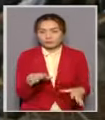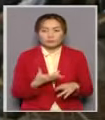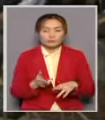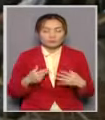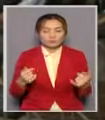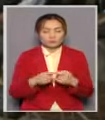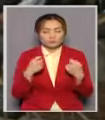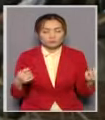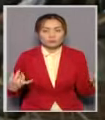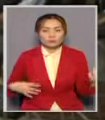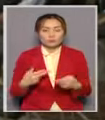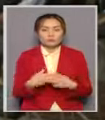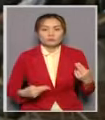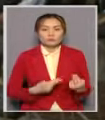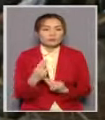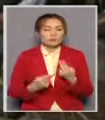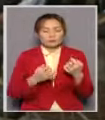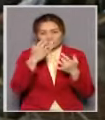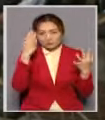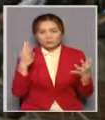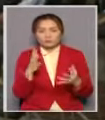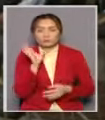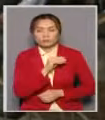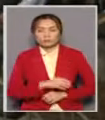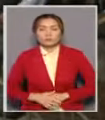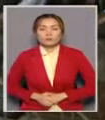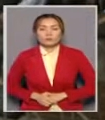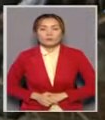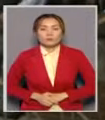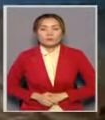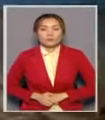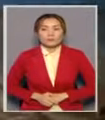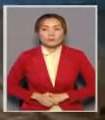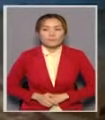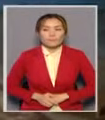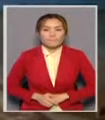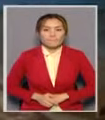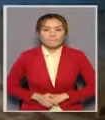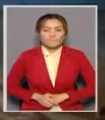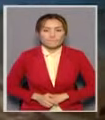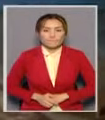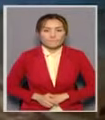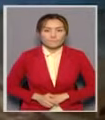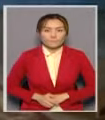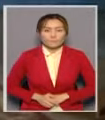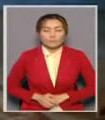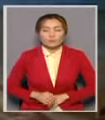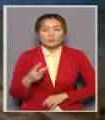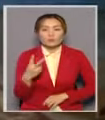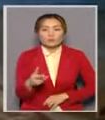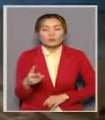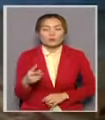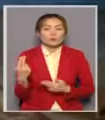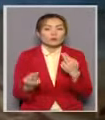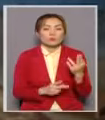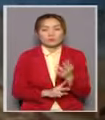Сондықтан жақсы бір үміттеміз жақсы туындылар шығуына. Менде екі картина